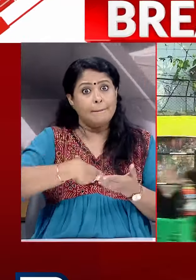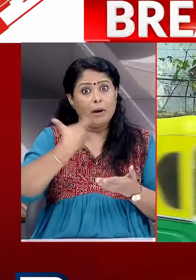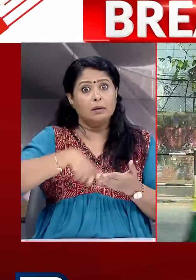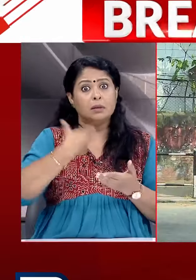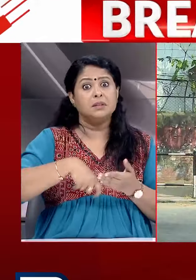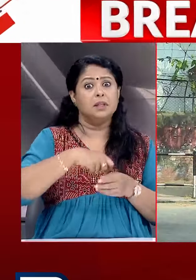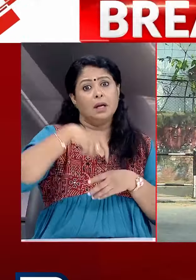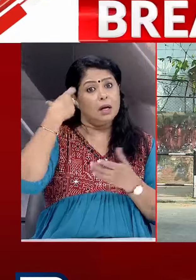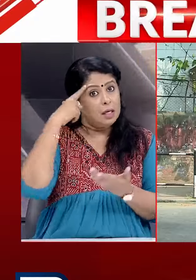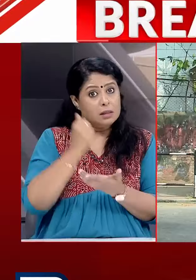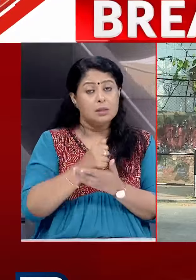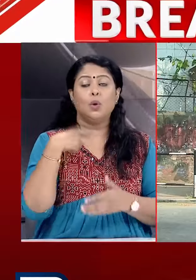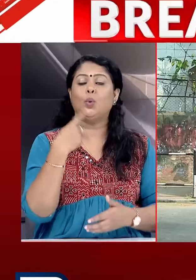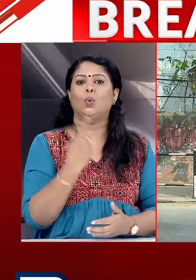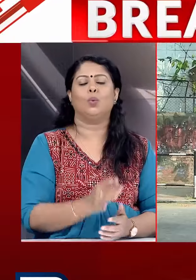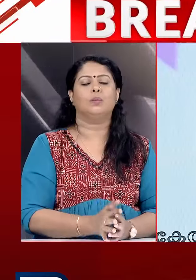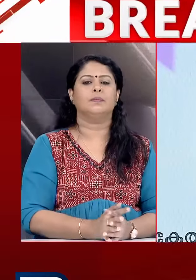രേഖപ്പെടുത്തുന്നത്? ആരൊക്കെയാണവർ?